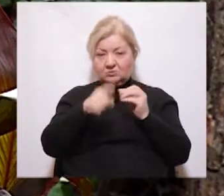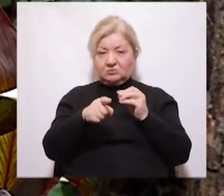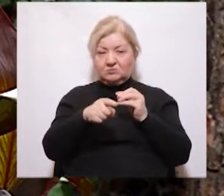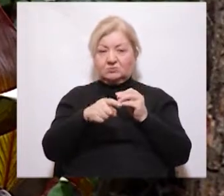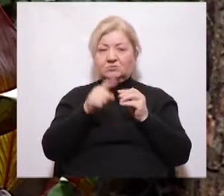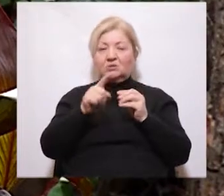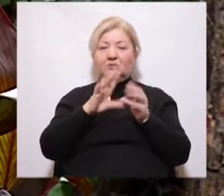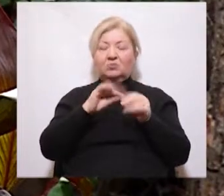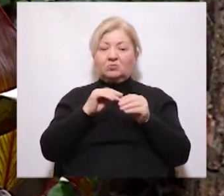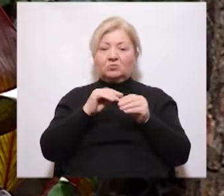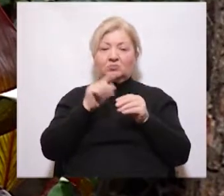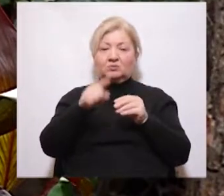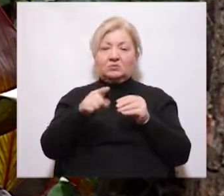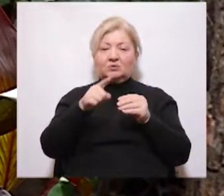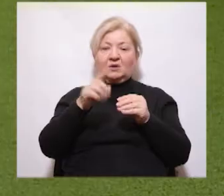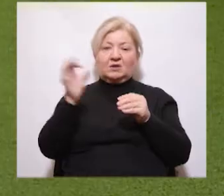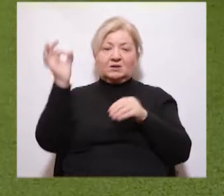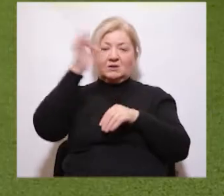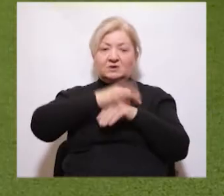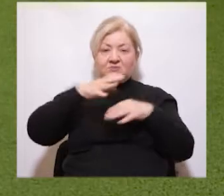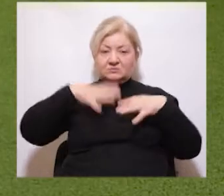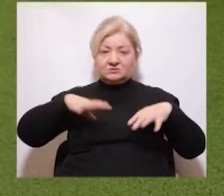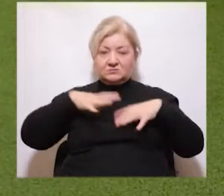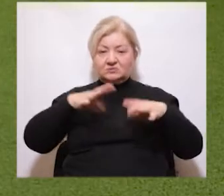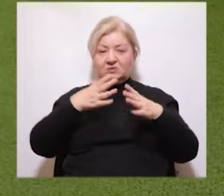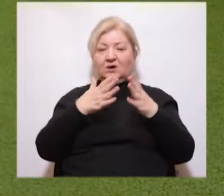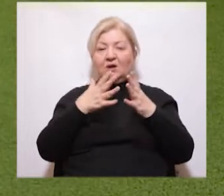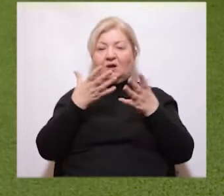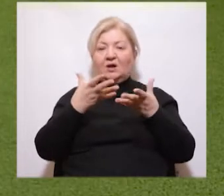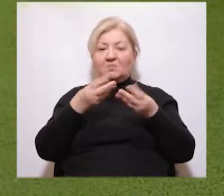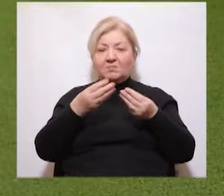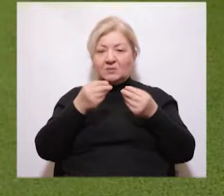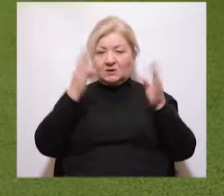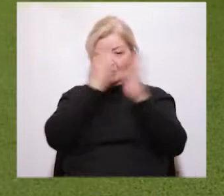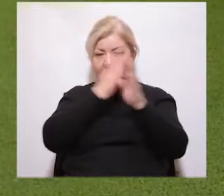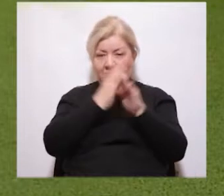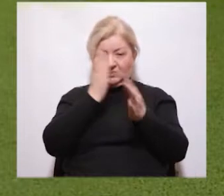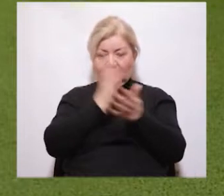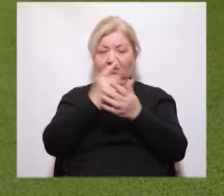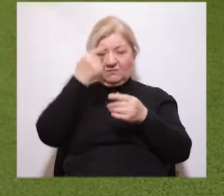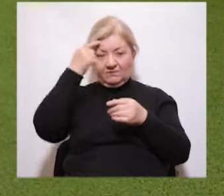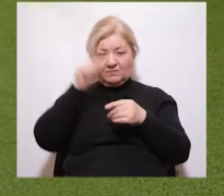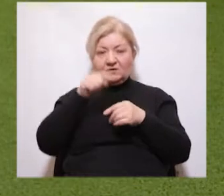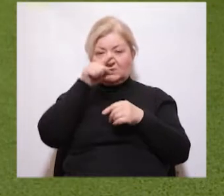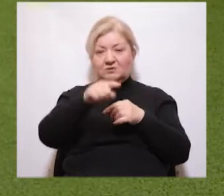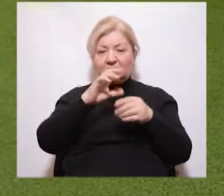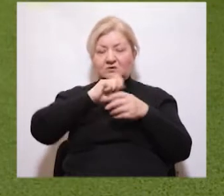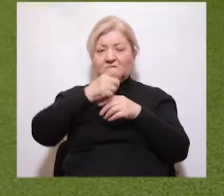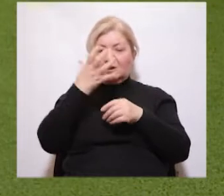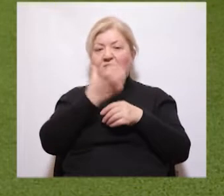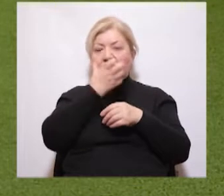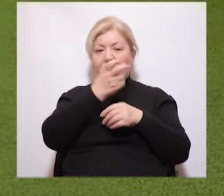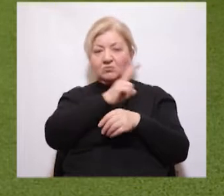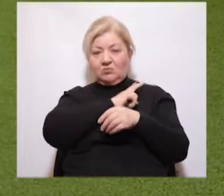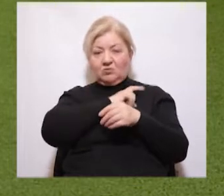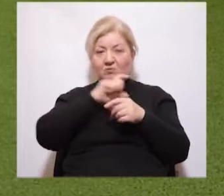არის გამომდინარე. მიუხედავად იმისა, რომ დასავლეთ საქართველოში უფრო რბილი კლიმატია, ჩვენ ვიცით, რომ ციტრუსები